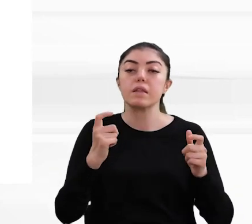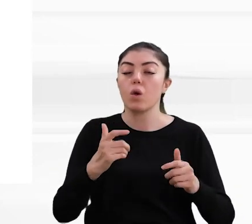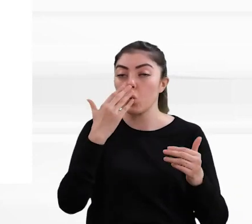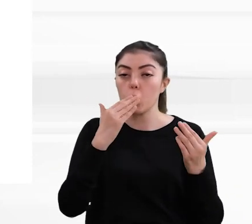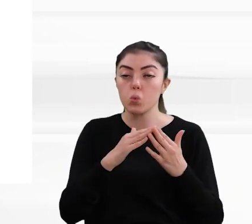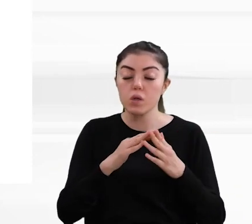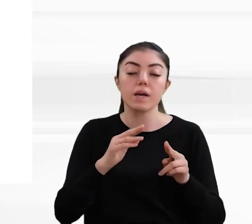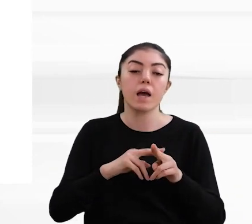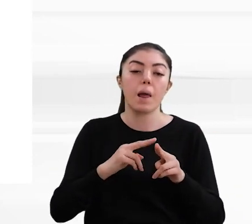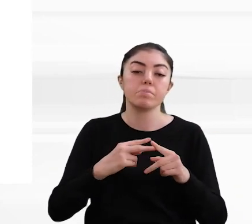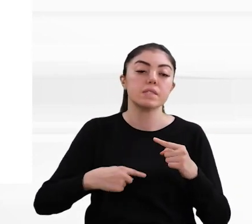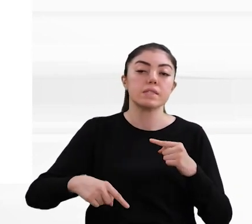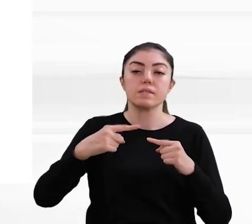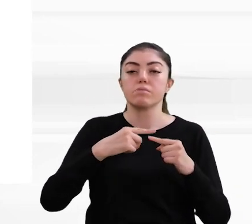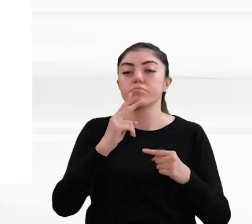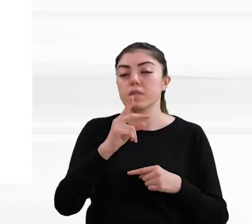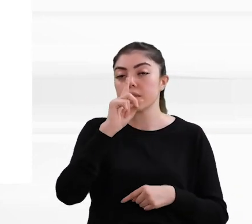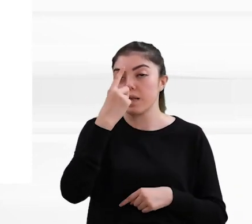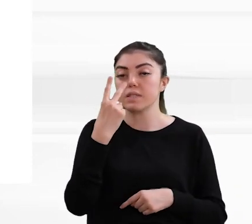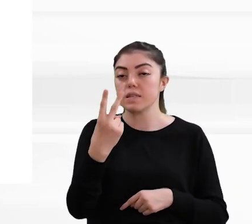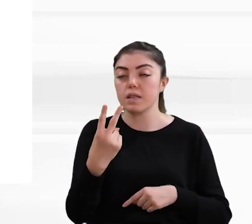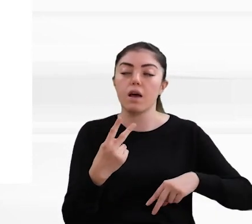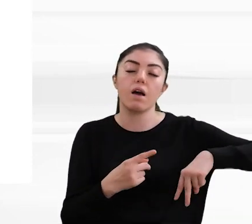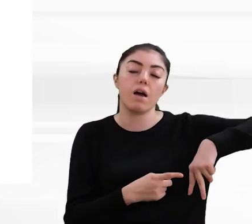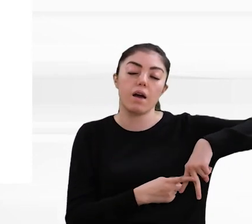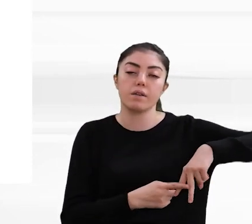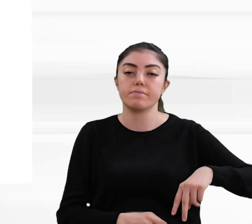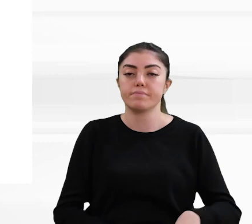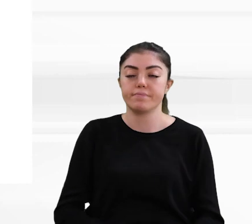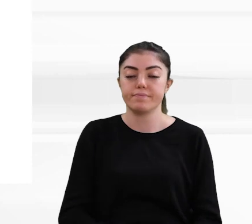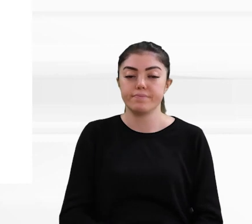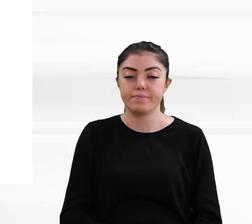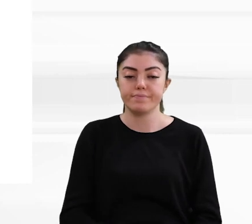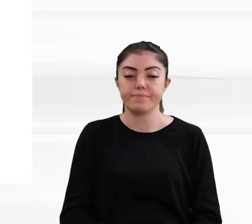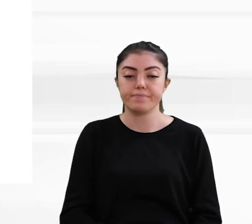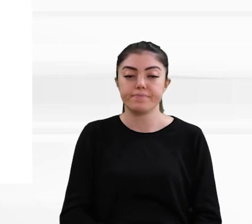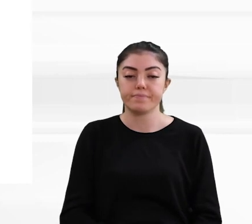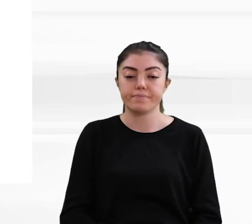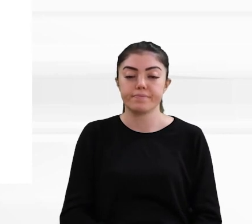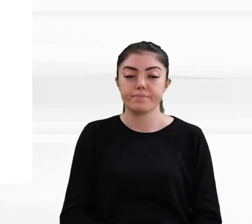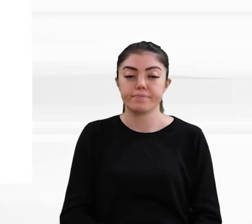neresi oldu Kredi döngüsü yalnız IKEA seçeneği buluşacağız